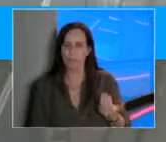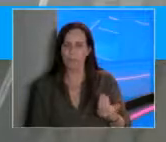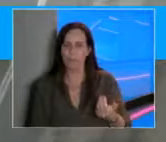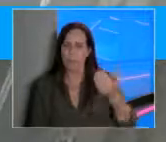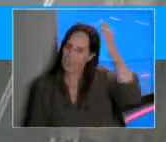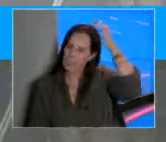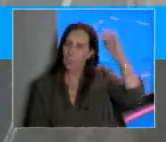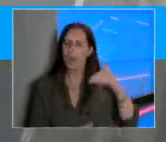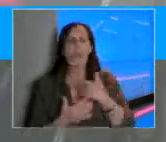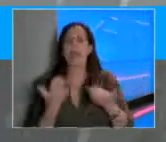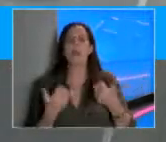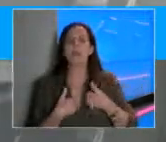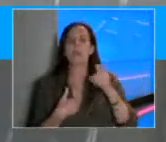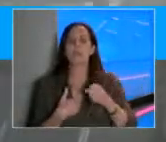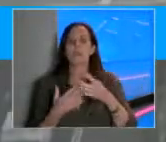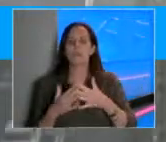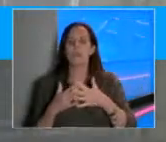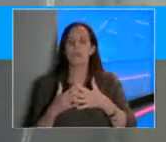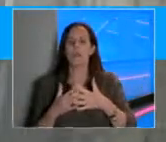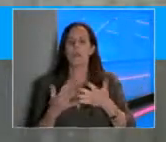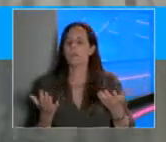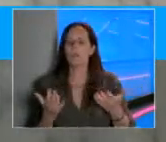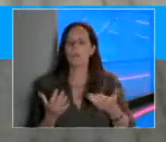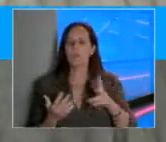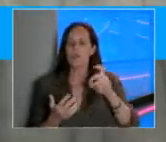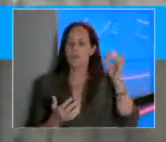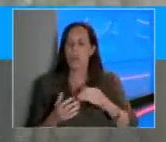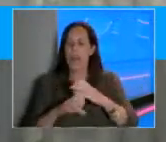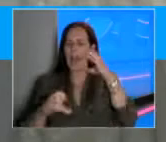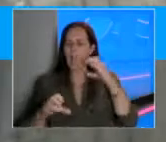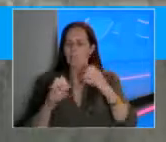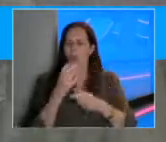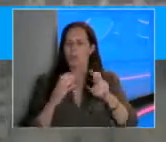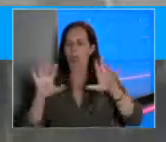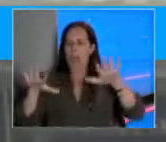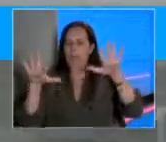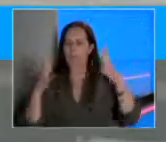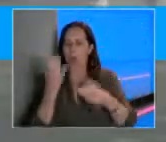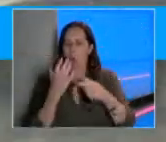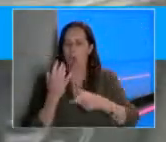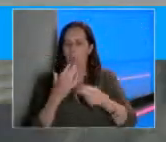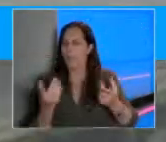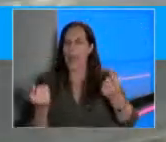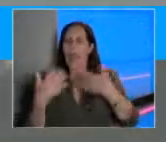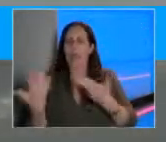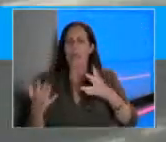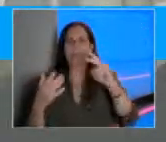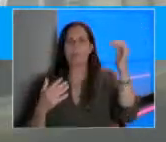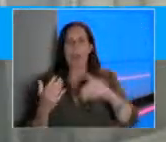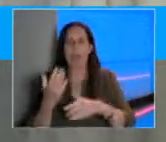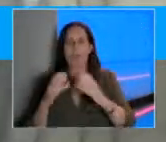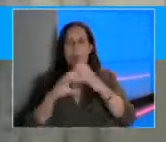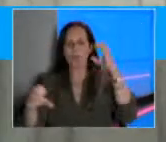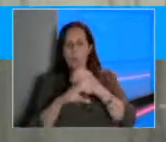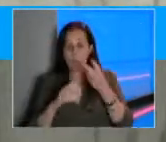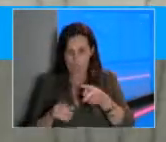אמר, אין לנו, אנחנו צריכים להגדיל את ה-CP3 ל-30,000 אוטובוסים, יש לנו 10,000 אוטובוסים, אין לנו מאיפה להביא עוד 20,000. זה